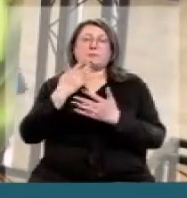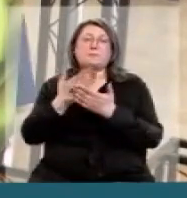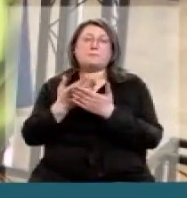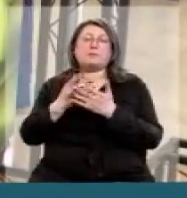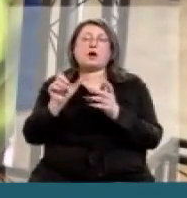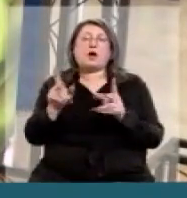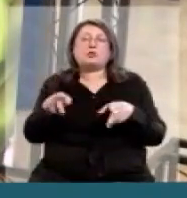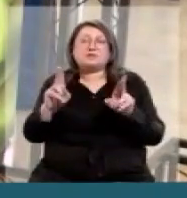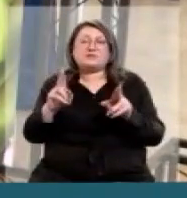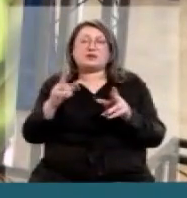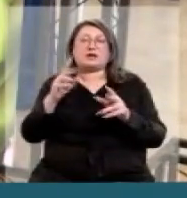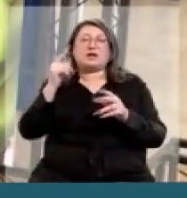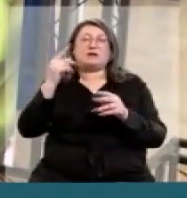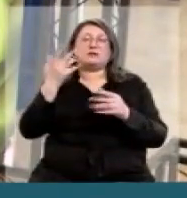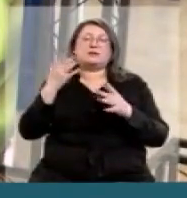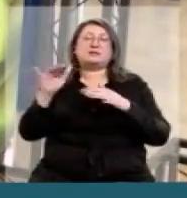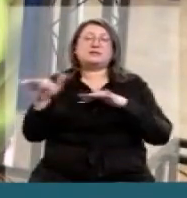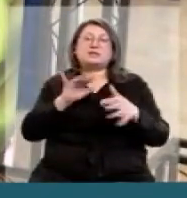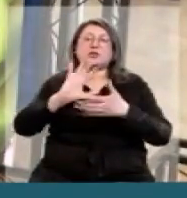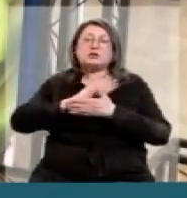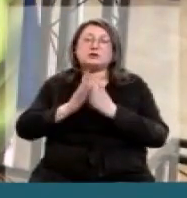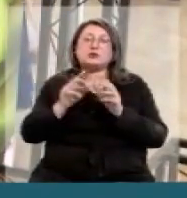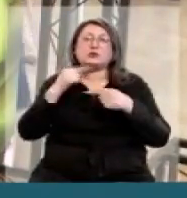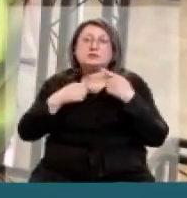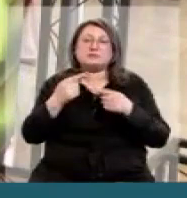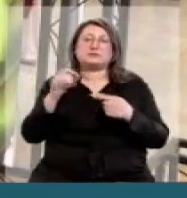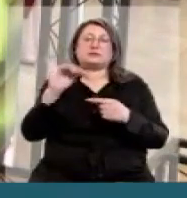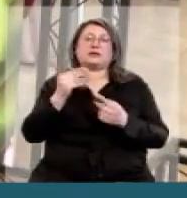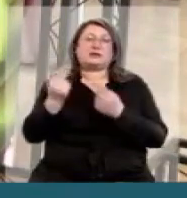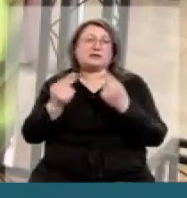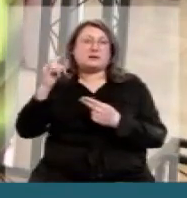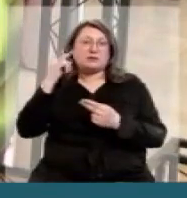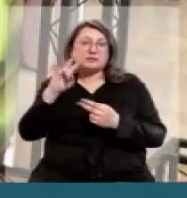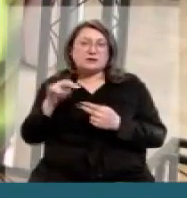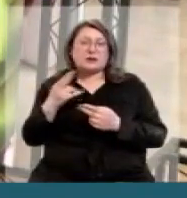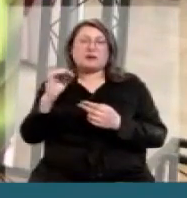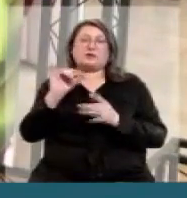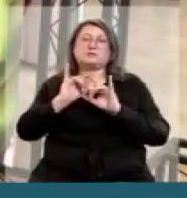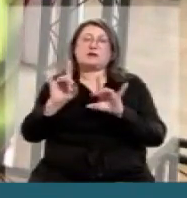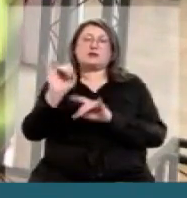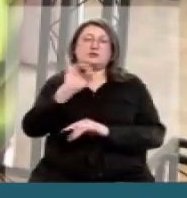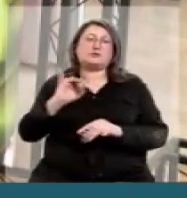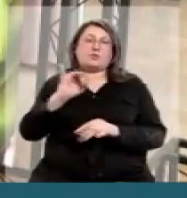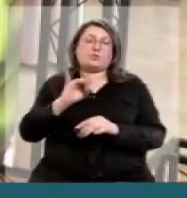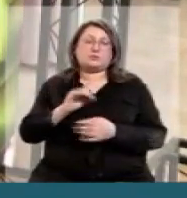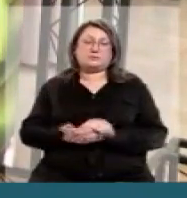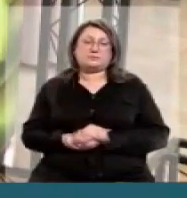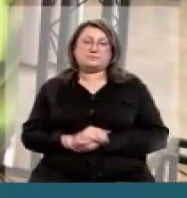бағдарламада салт-дәстүрлерден үзінді қойылып, ұлттық ойындар ұсынылды. Сонымен қатар тағамдардан дәм татқызып, оның тарихы